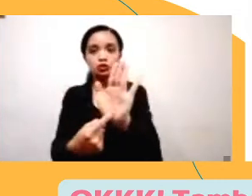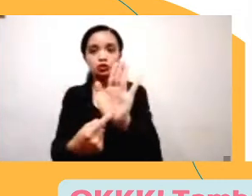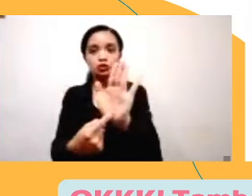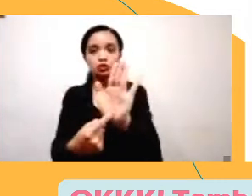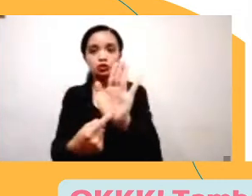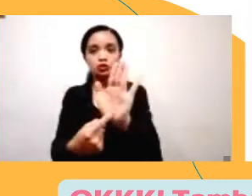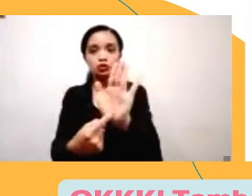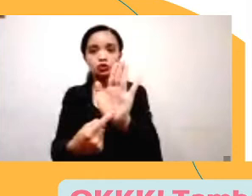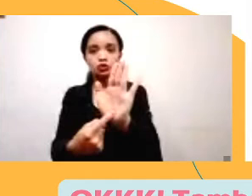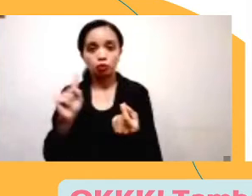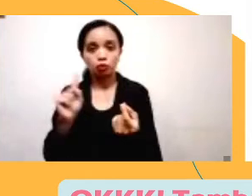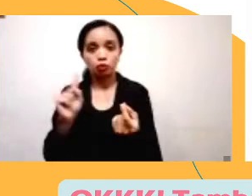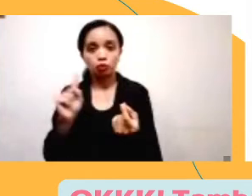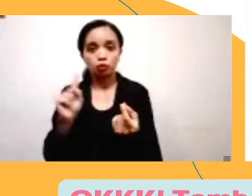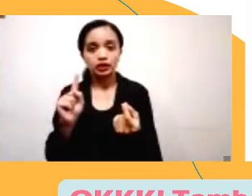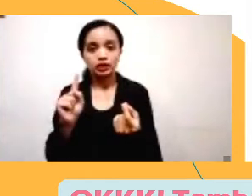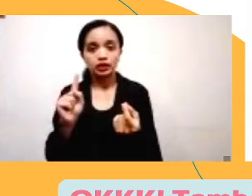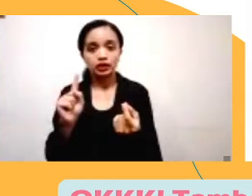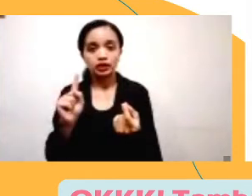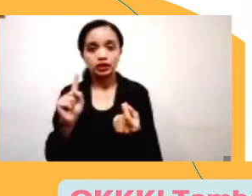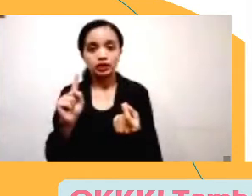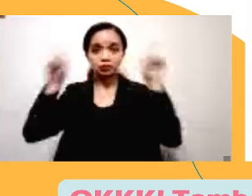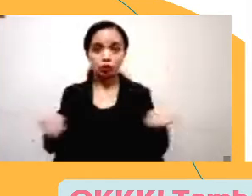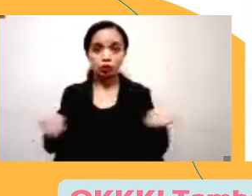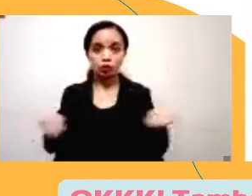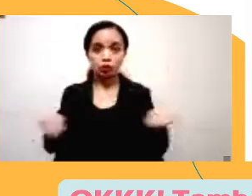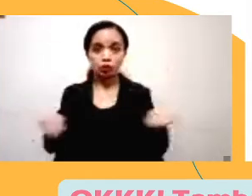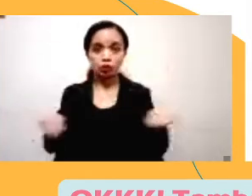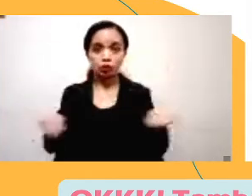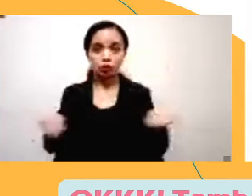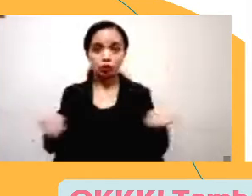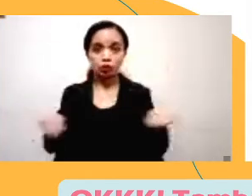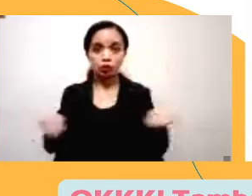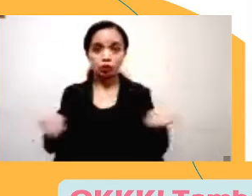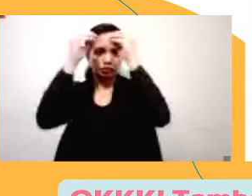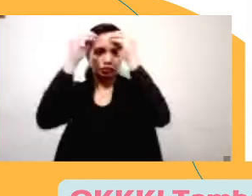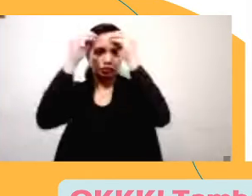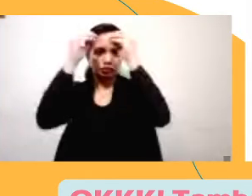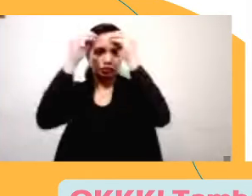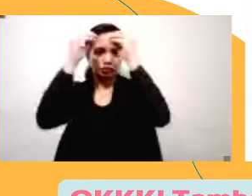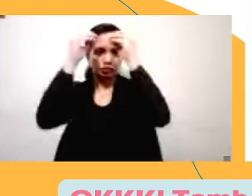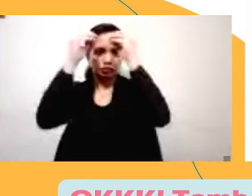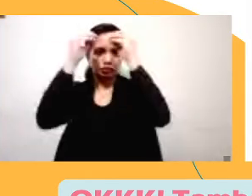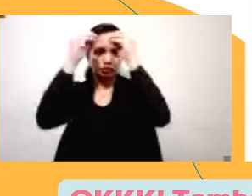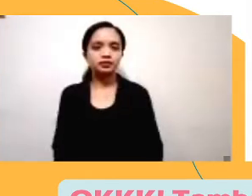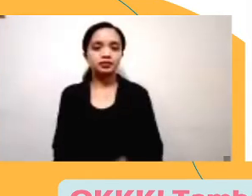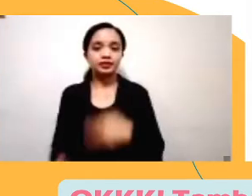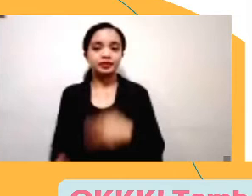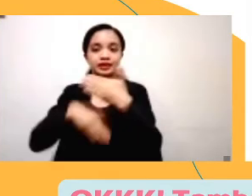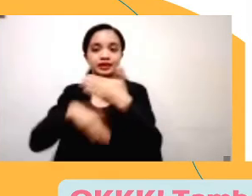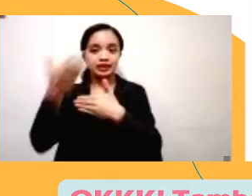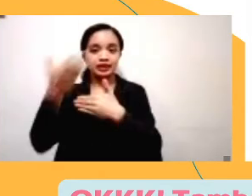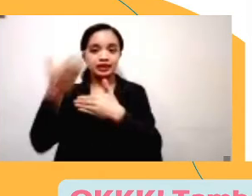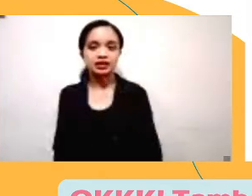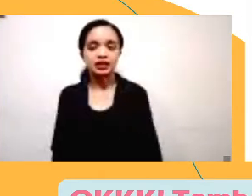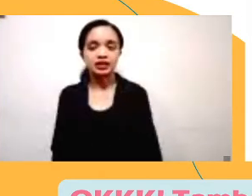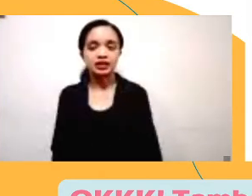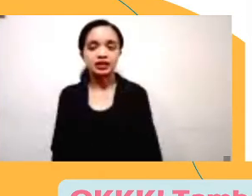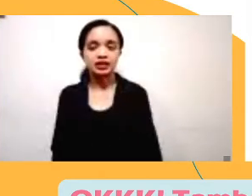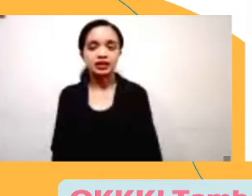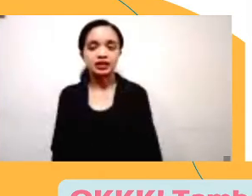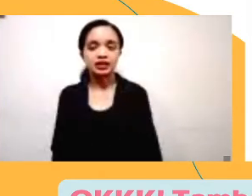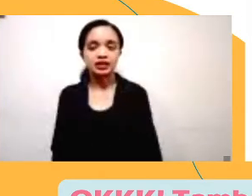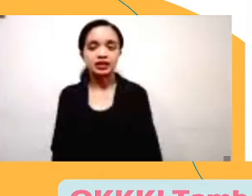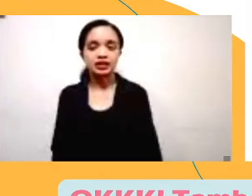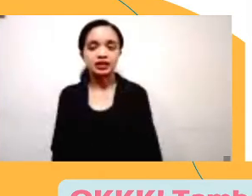vision board yung mga hangarin or mga goals ninyo para sa susunod na isa o dalawa o kahit limang taon. Kaya